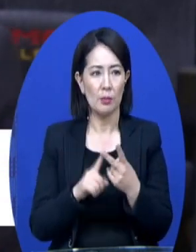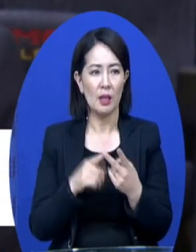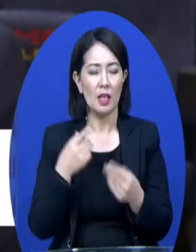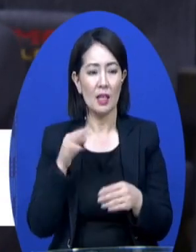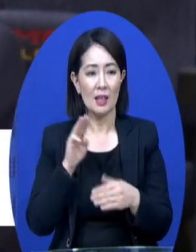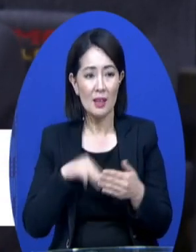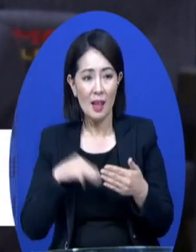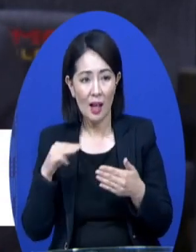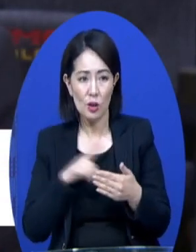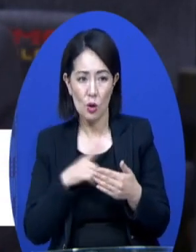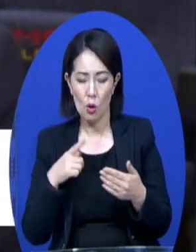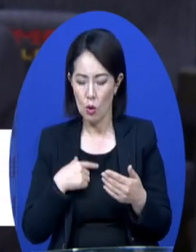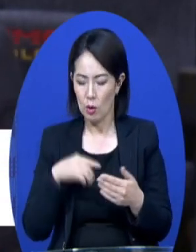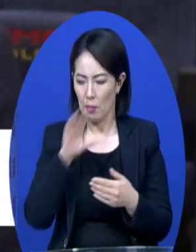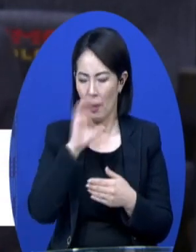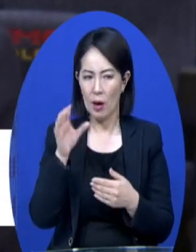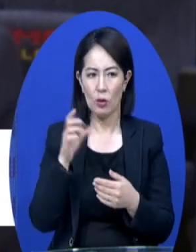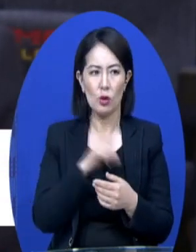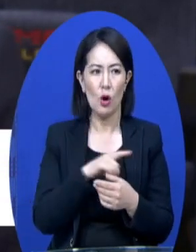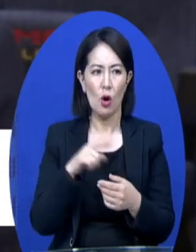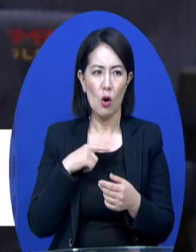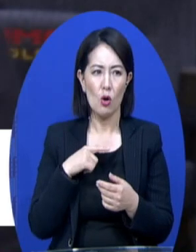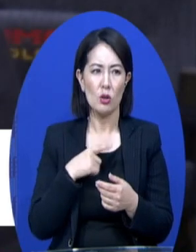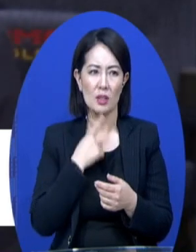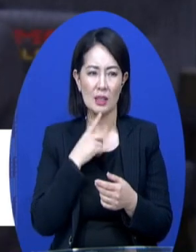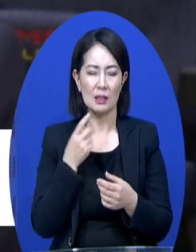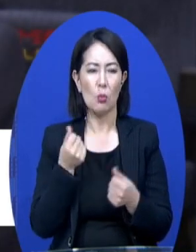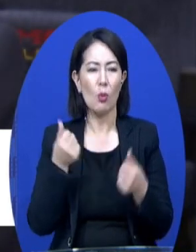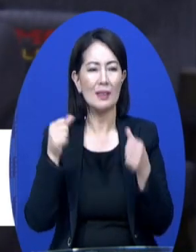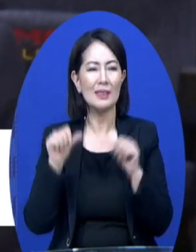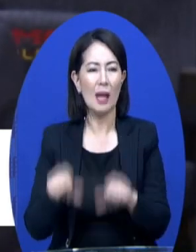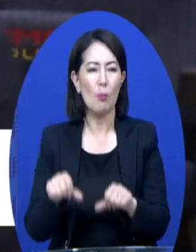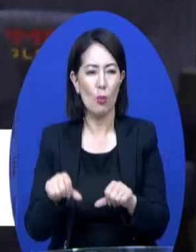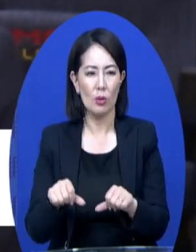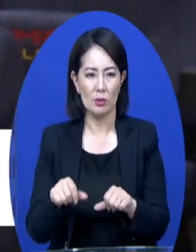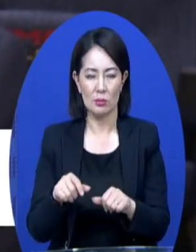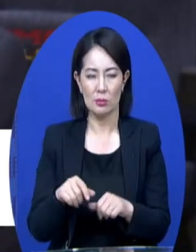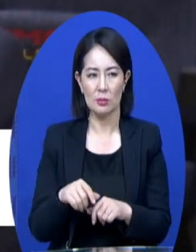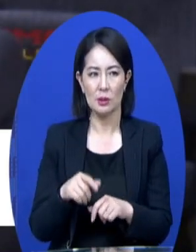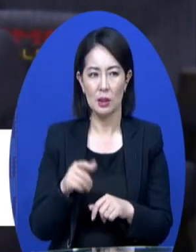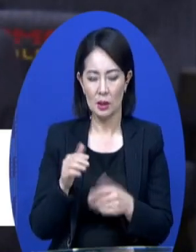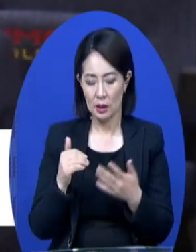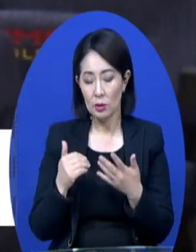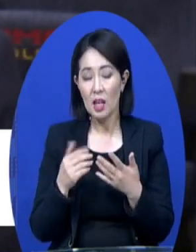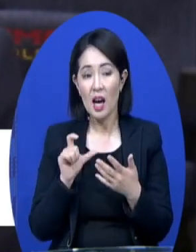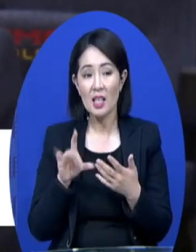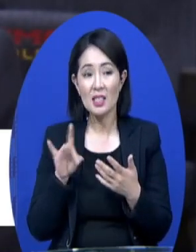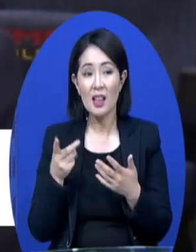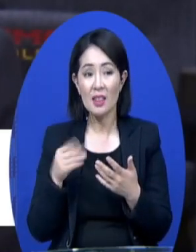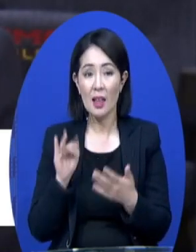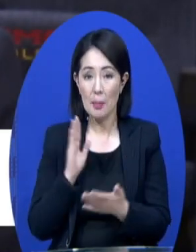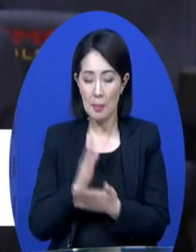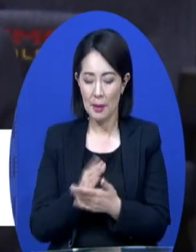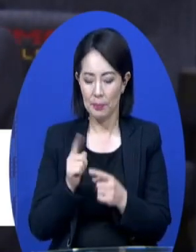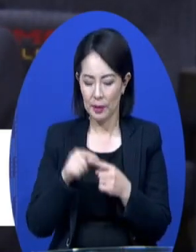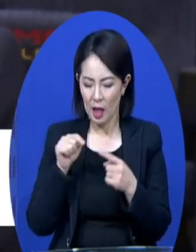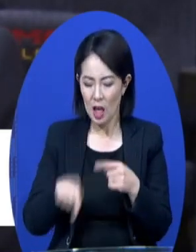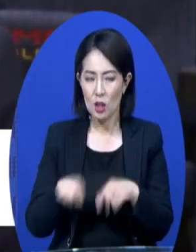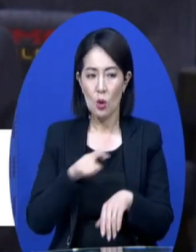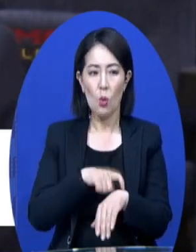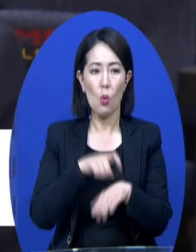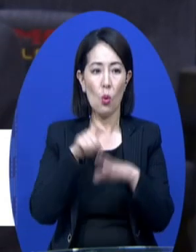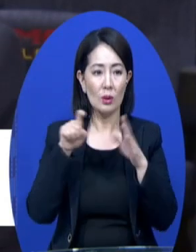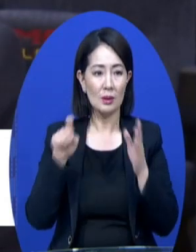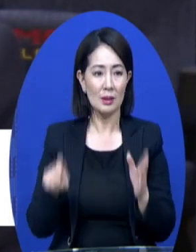Театр маань өөртөө ч гэсэн аж ахуй нэгж маань өөртөө гэсэн маш одоо тампуурлын одоо шат тийм хөө эрсдэлтэй байсан учраас тэгээ яг энэ хугацаанд бол яг